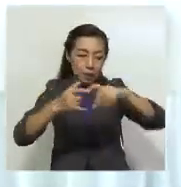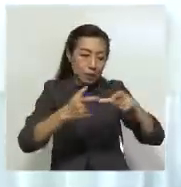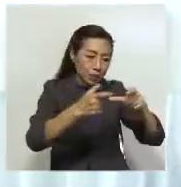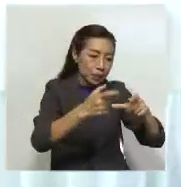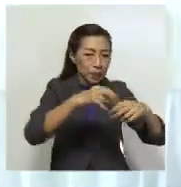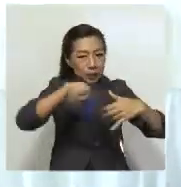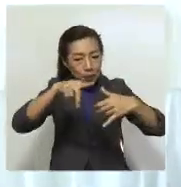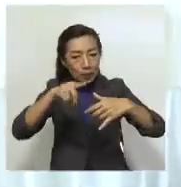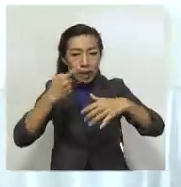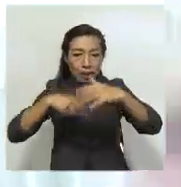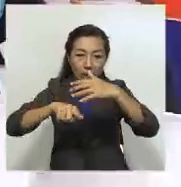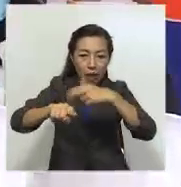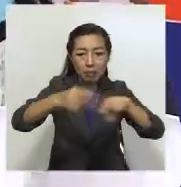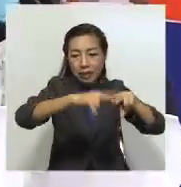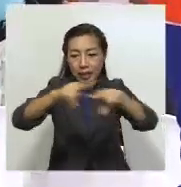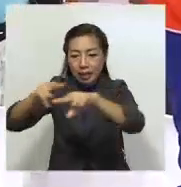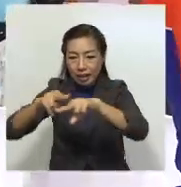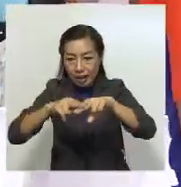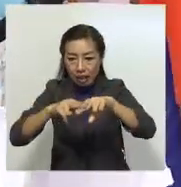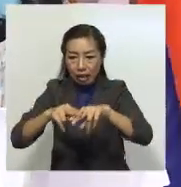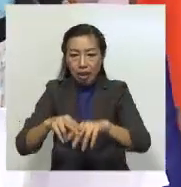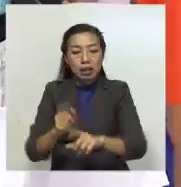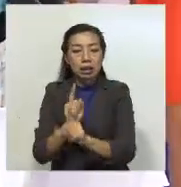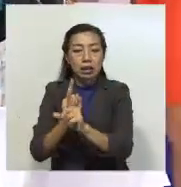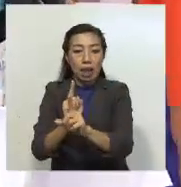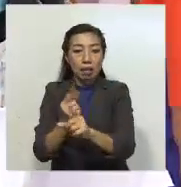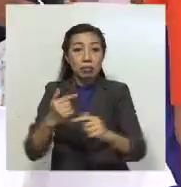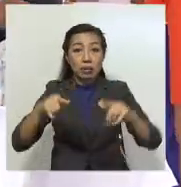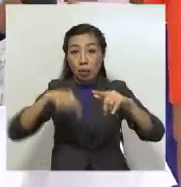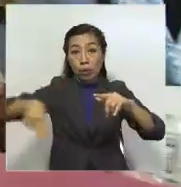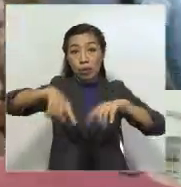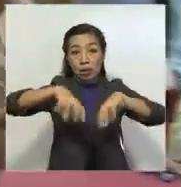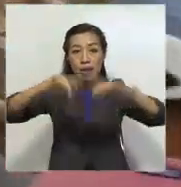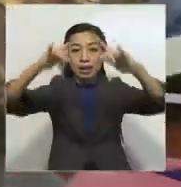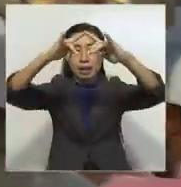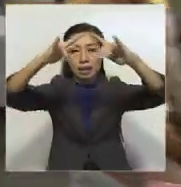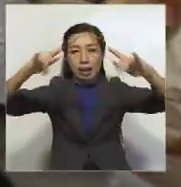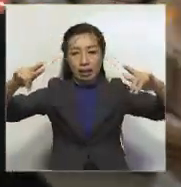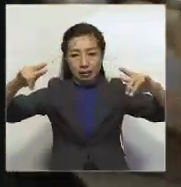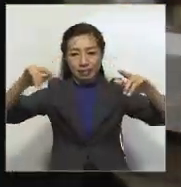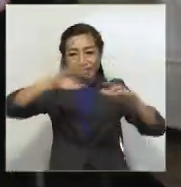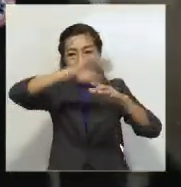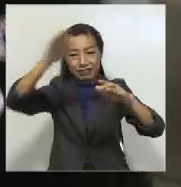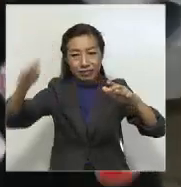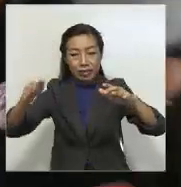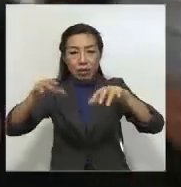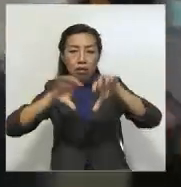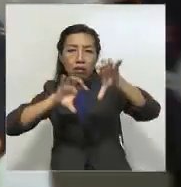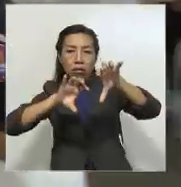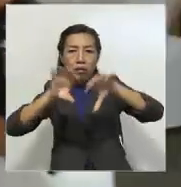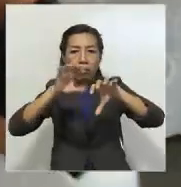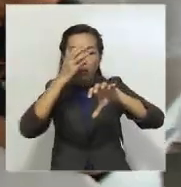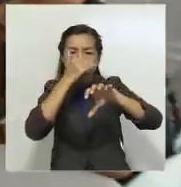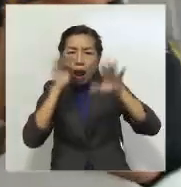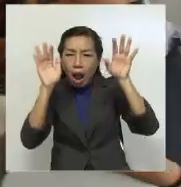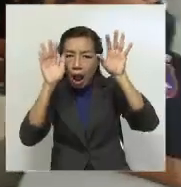ตามที่จัดตำแหน่งเอาไว้ให้นะคะซึ่งก็เป็นการจัดงานในเต็นท์ทั้งหมดเลยแต่ว่าได้รับการตกแต่งให้อบอุ่นเหมือนนั่